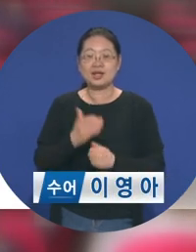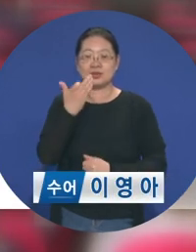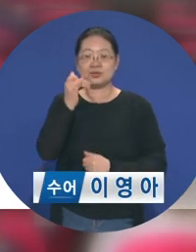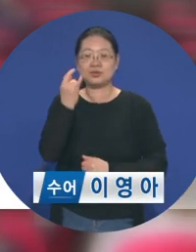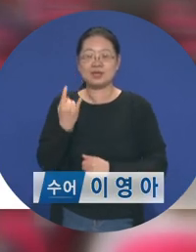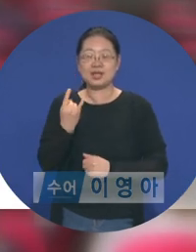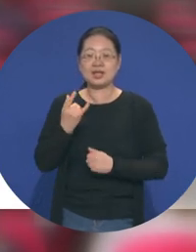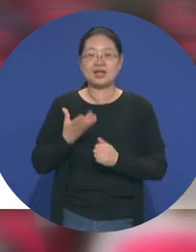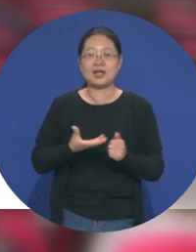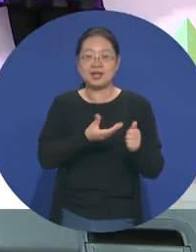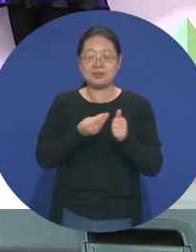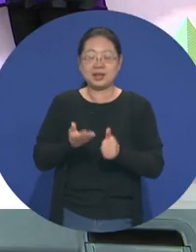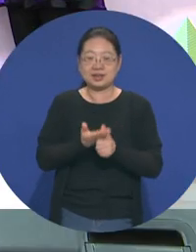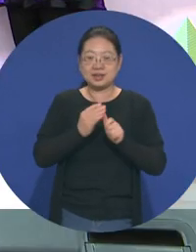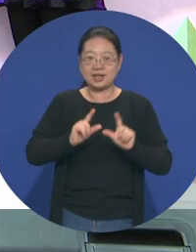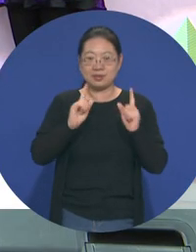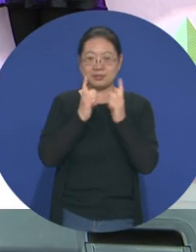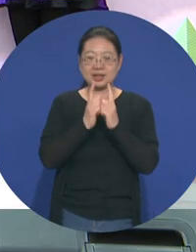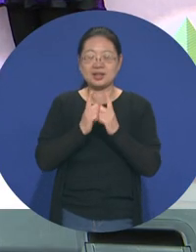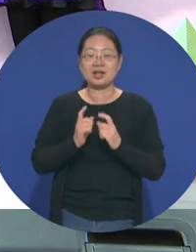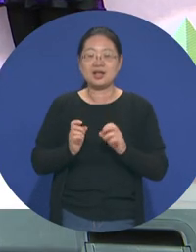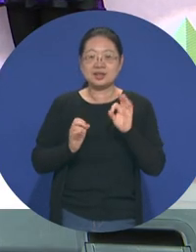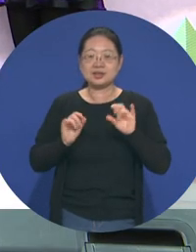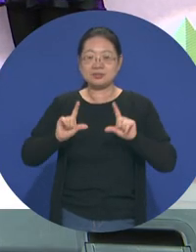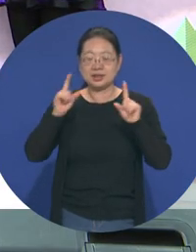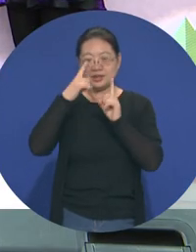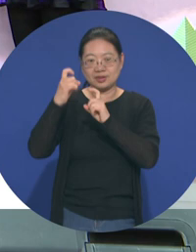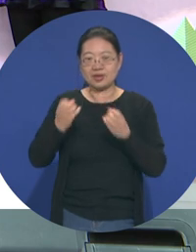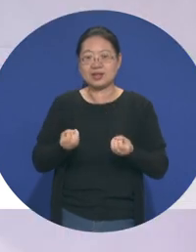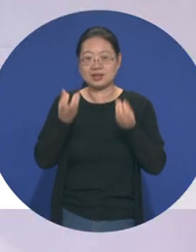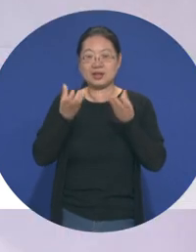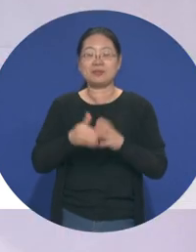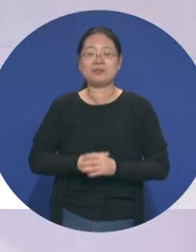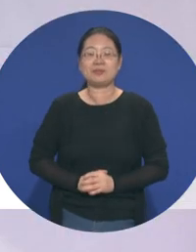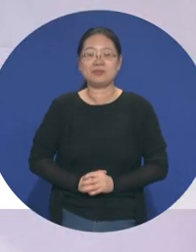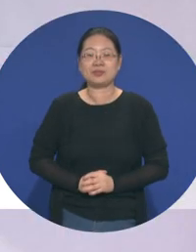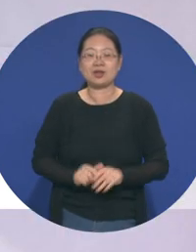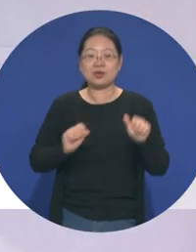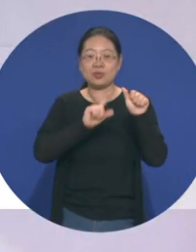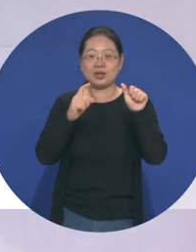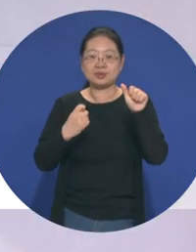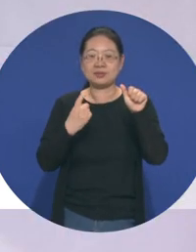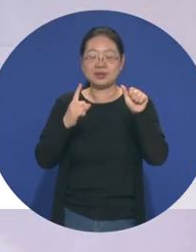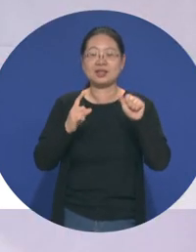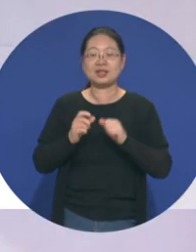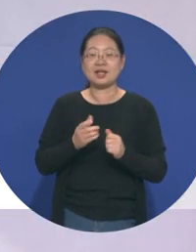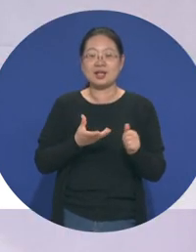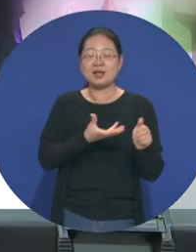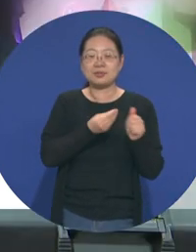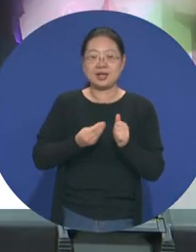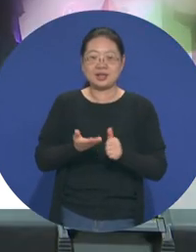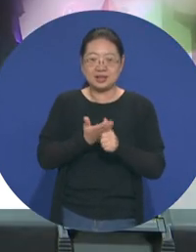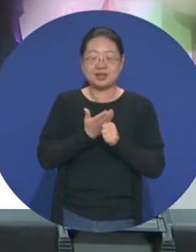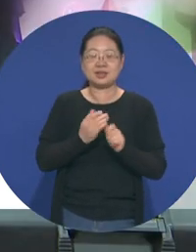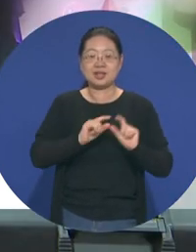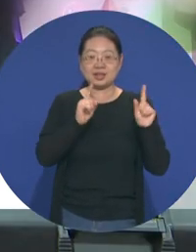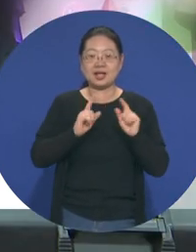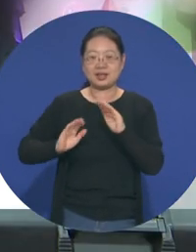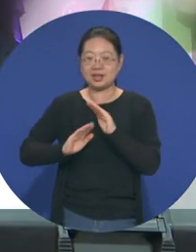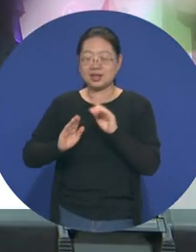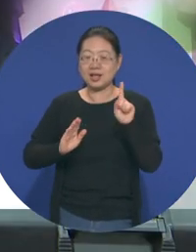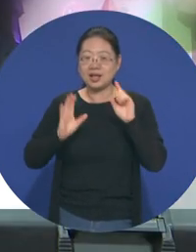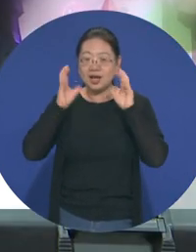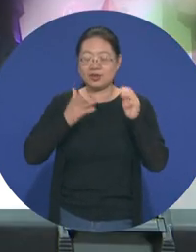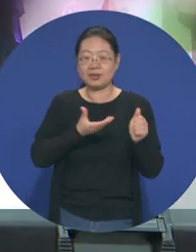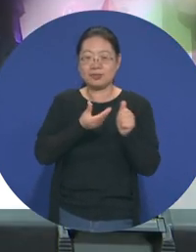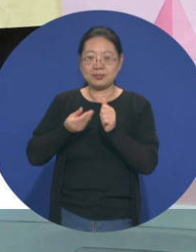경기도는 제19회 입양의 날을 맞아 지난 10일 기념행사를 개최했습니다. 5월 11일 입양의 날은 한 가정에서 한